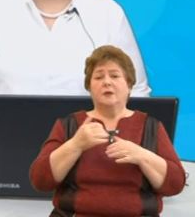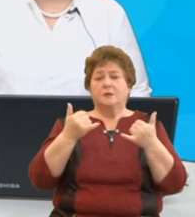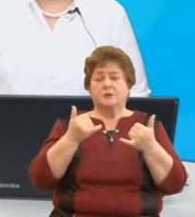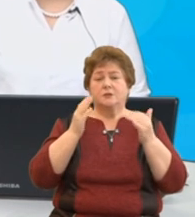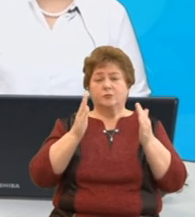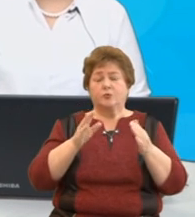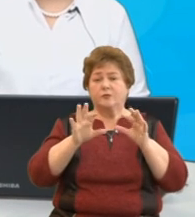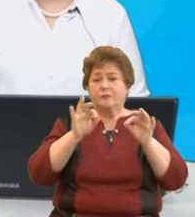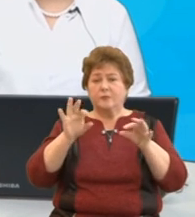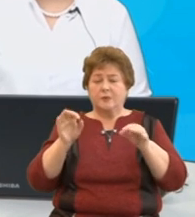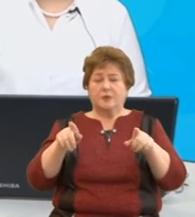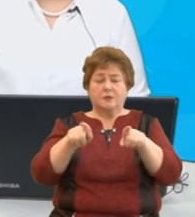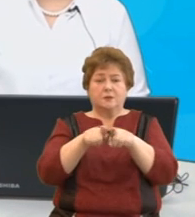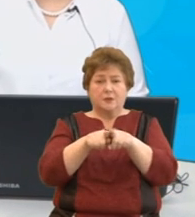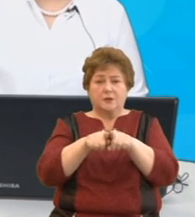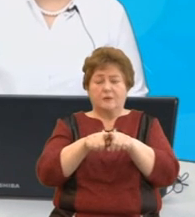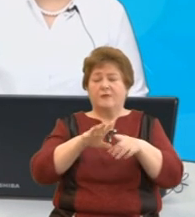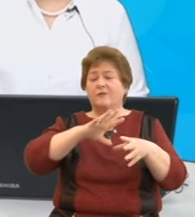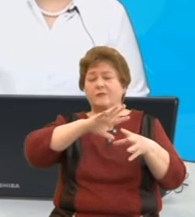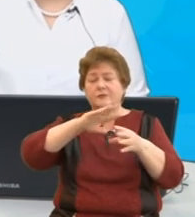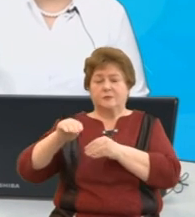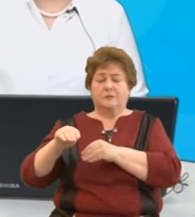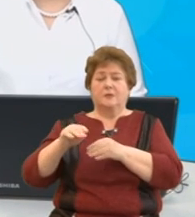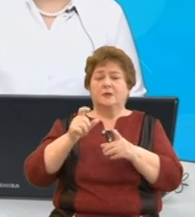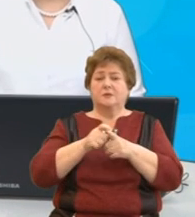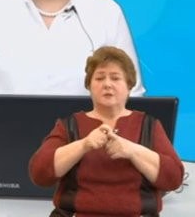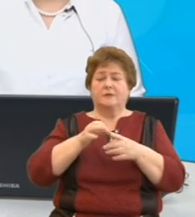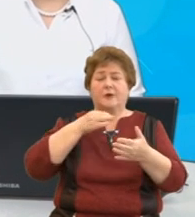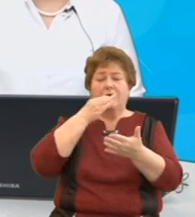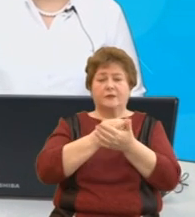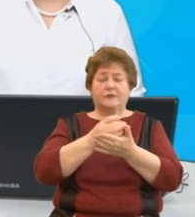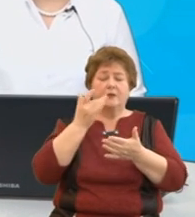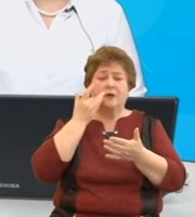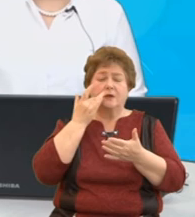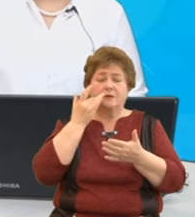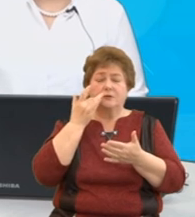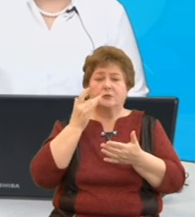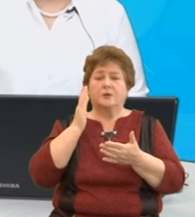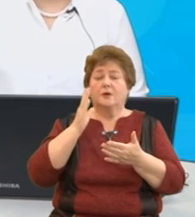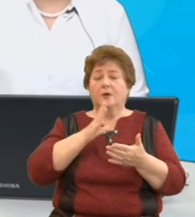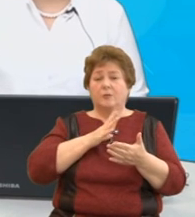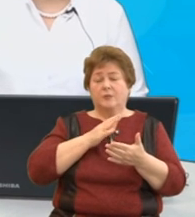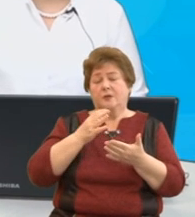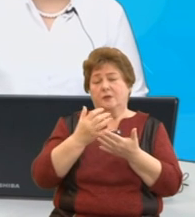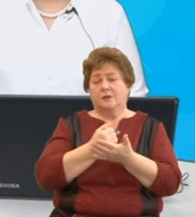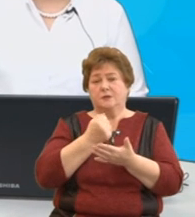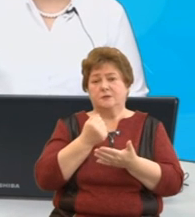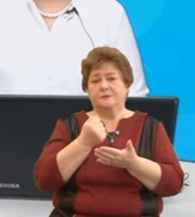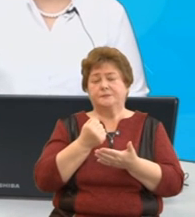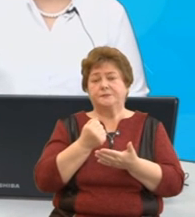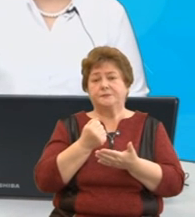разбирать полностью все слова ответы которые мы уже с вами определили